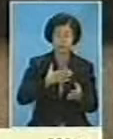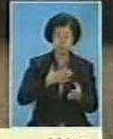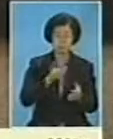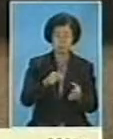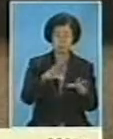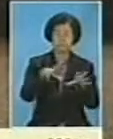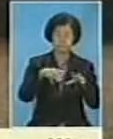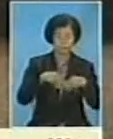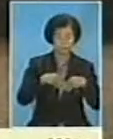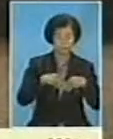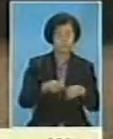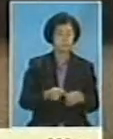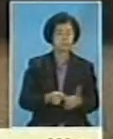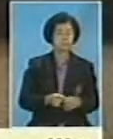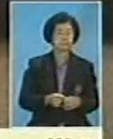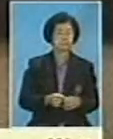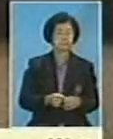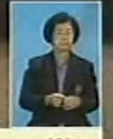ถือ